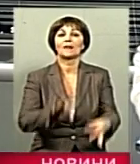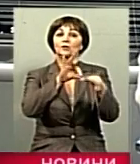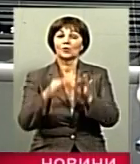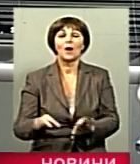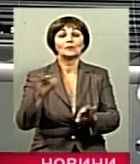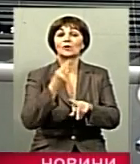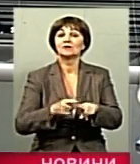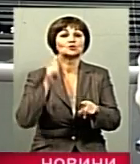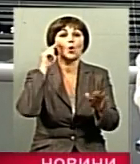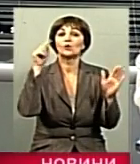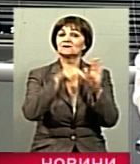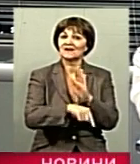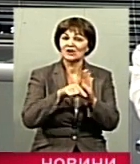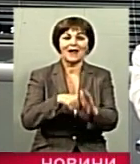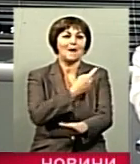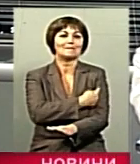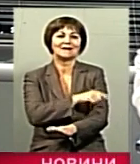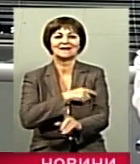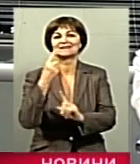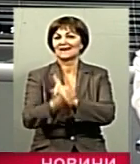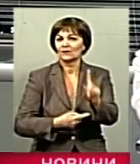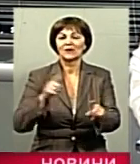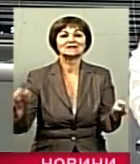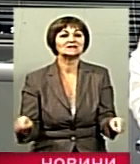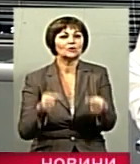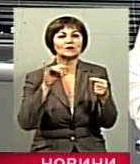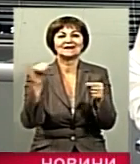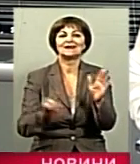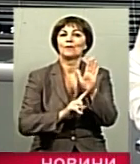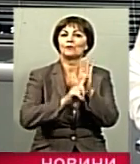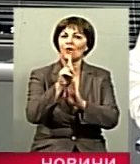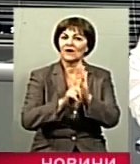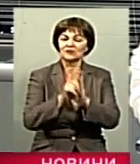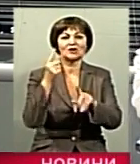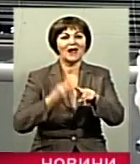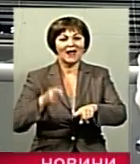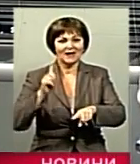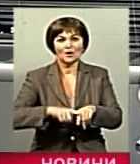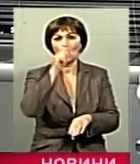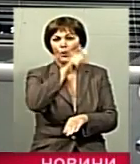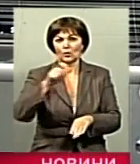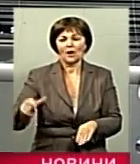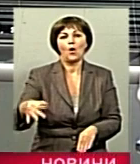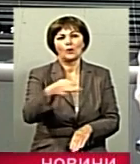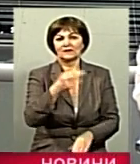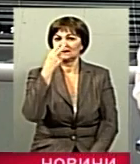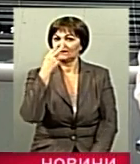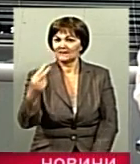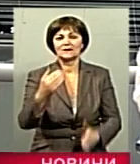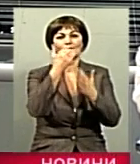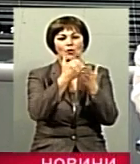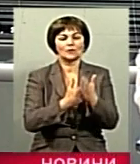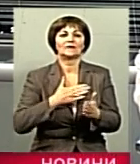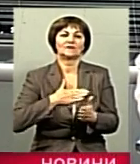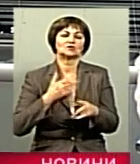Докладніше про те, що означає медична реформа, а саме створення та впровадження госпітальних округів для мешканців області, дивіться у програмах нашого